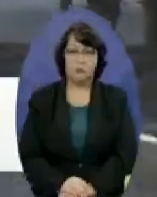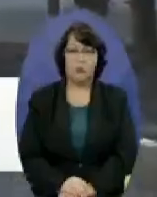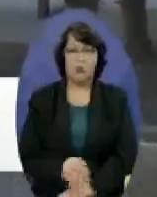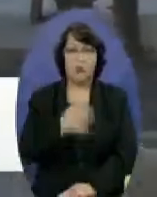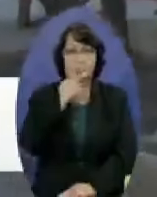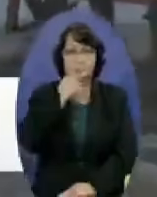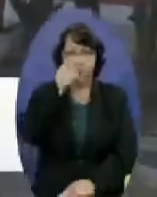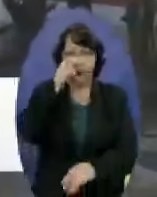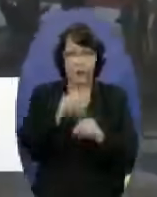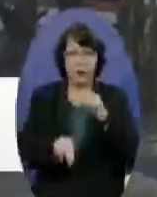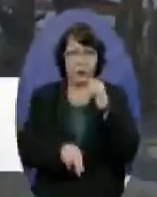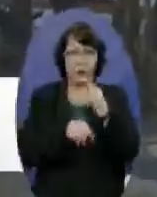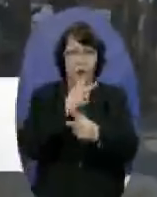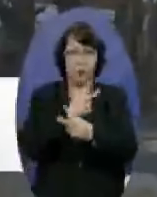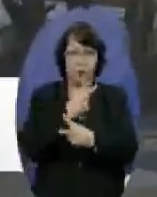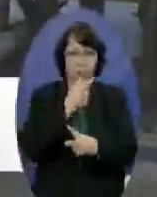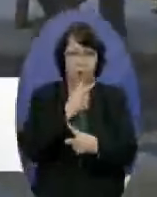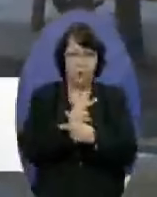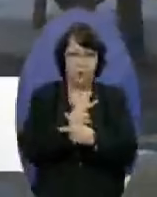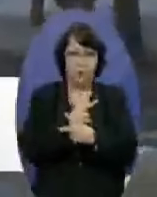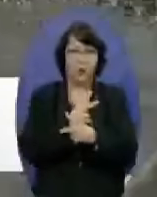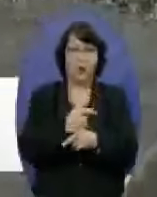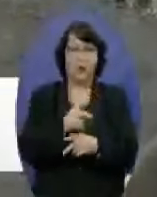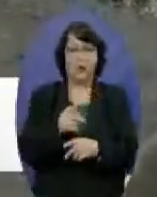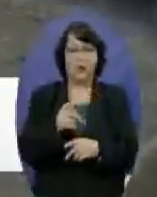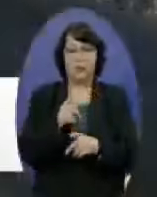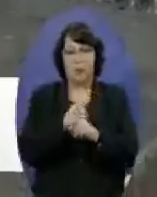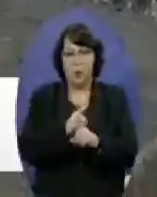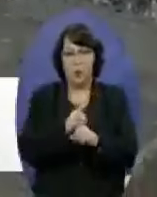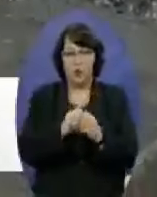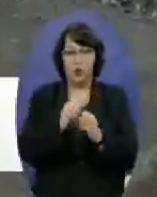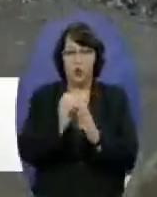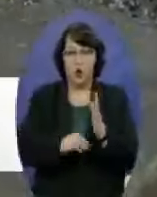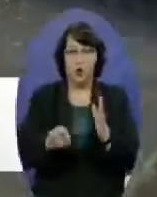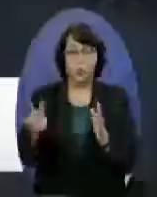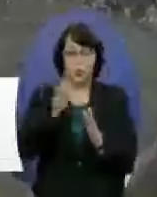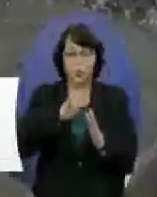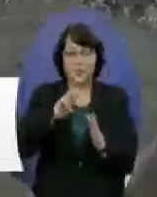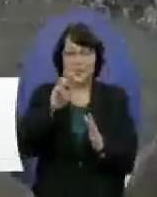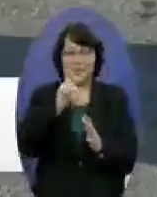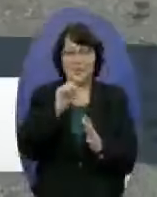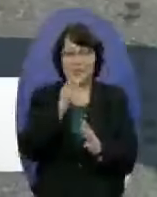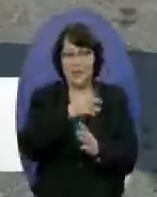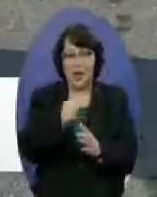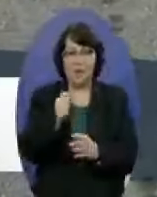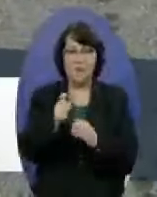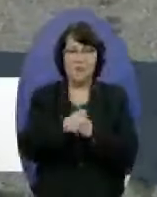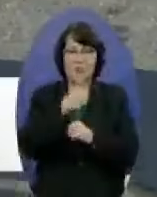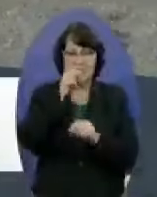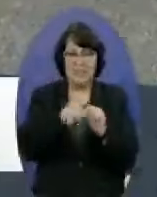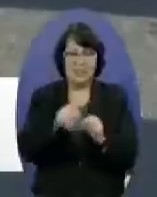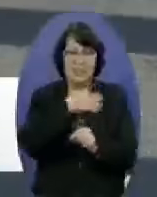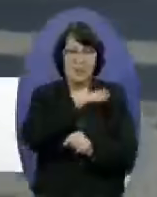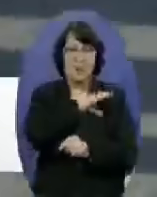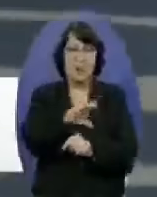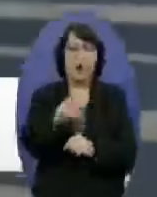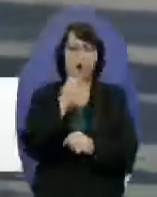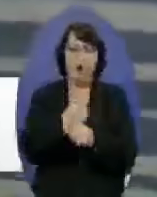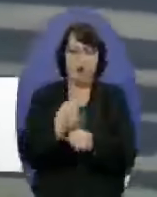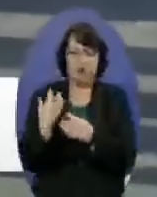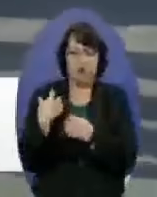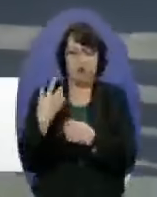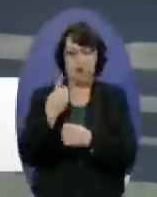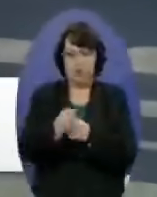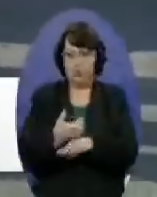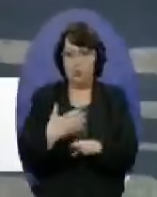Тамхины хяналтын тухай хуулийн хэрэгжилтийг хангуулахад орон нутгийн засаг захиргаа мэрэгжлийн хяналт цагдаагийн байгууллага үүр хүлээдэг. Өнгөрсөн оны байдлаар